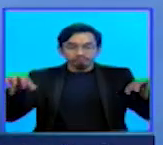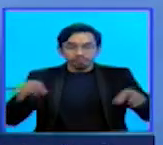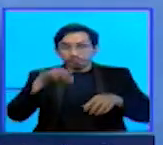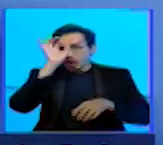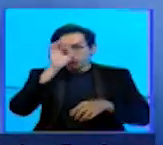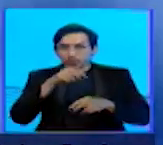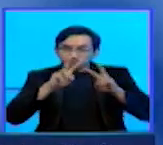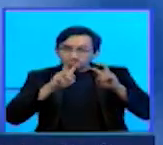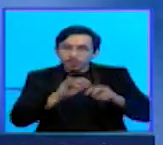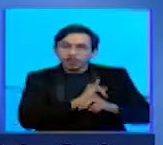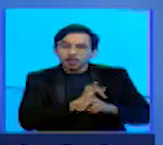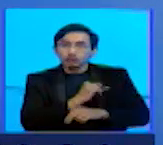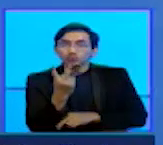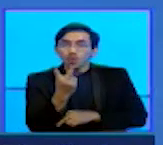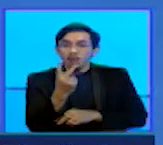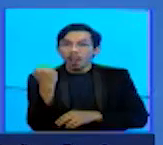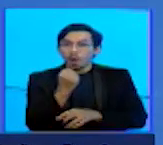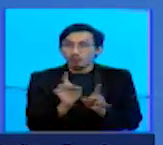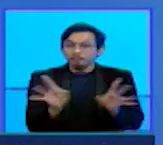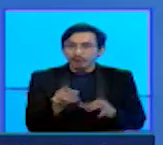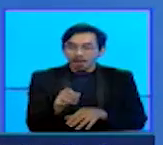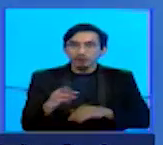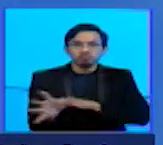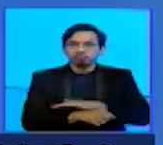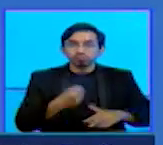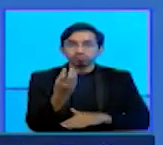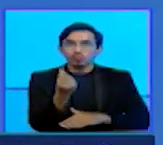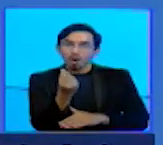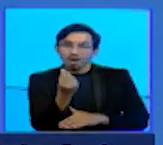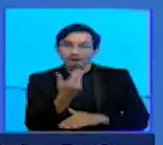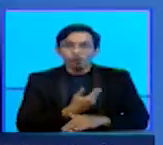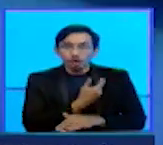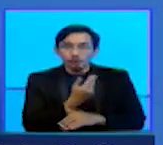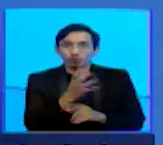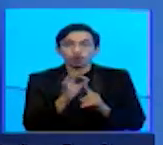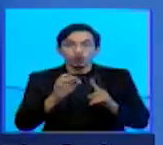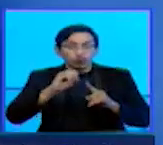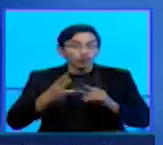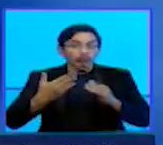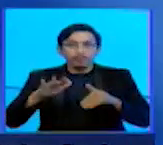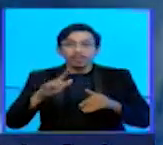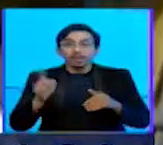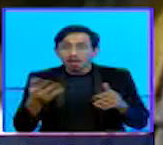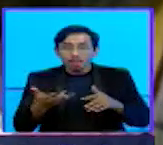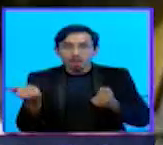identitas kedua pelaku berbeda yang telah menggasak uang korban hingga ratusan juta rupiah dari mobil.